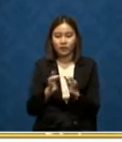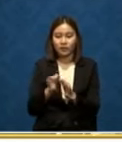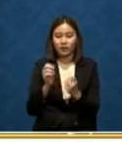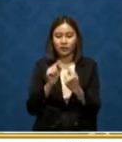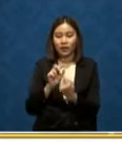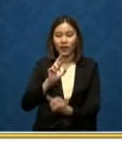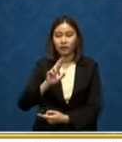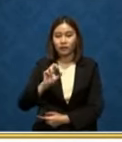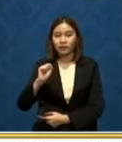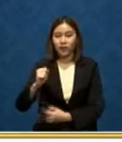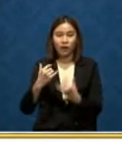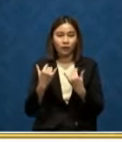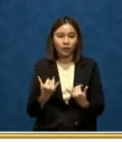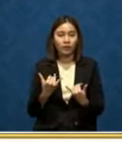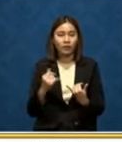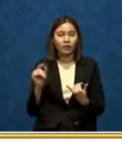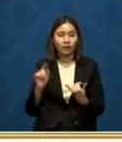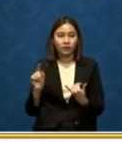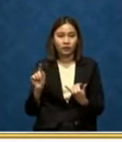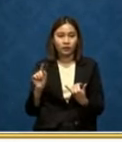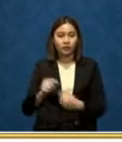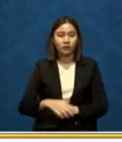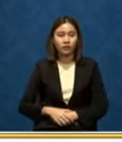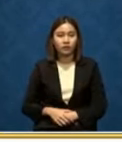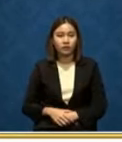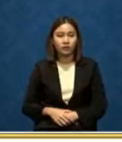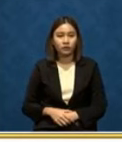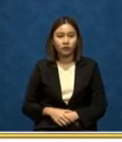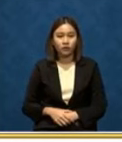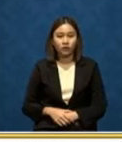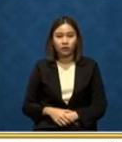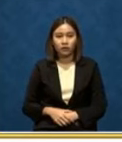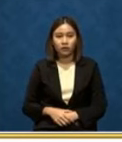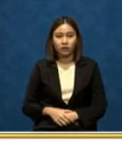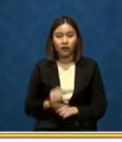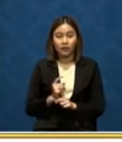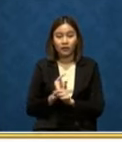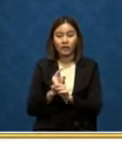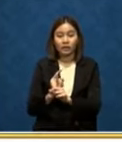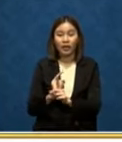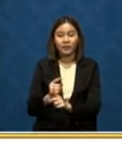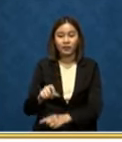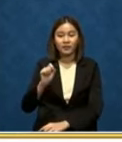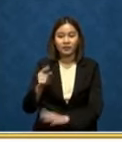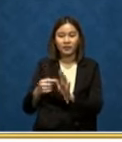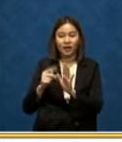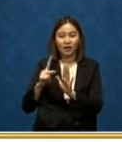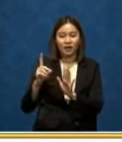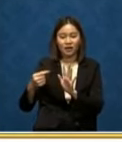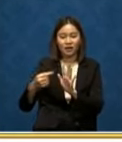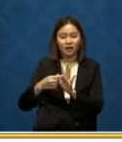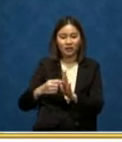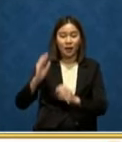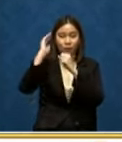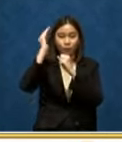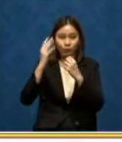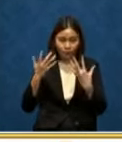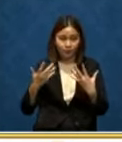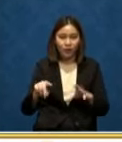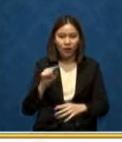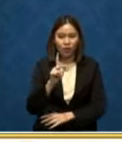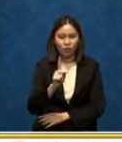ในวันนี้ความจริงถ้าเอาตามที่ท่านศักดาวิเชียรศิลป์พูดก็ต้องบอกล่ะครับว่ากลุ่มนี้เป็น